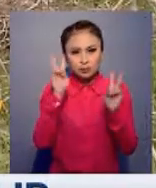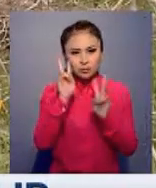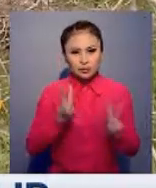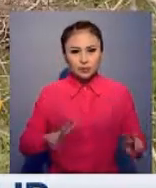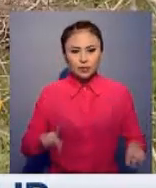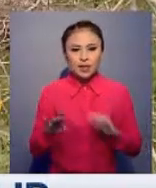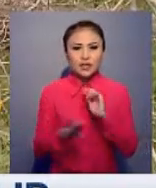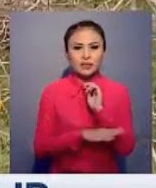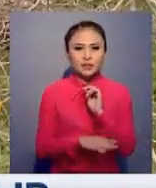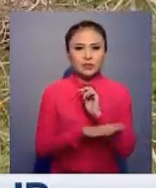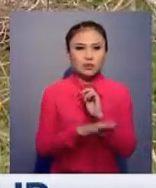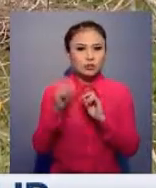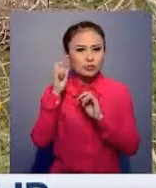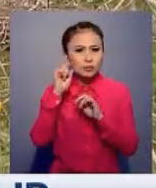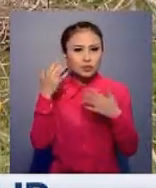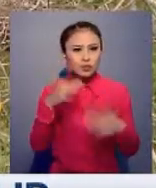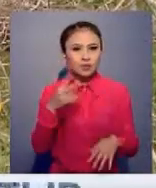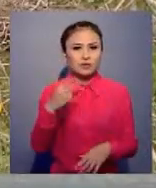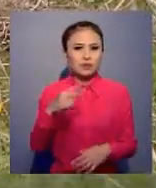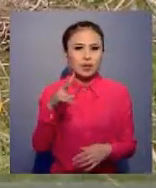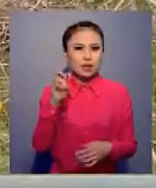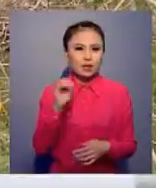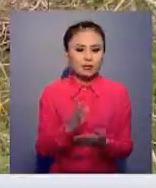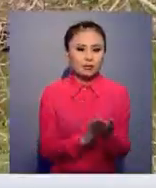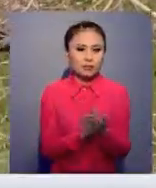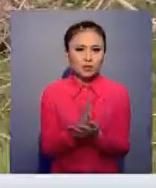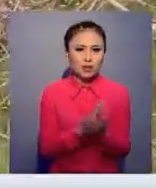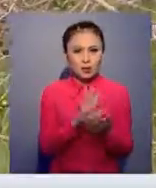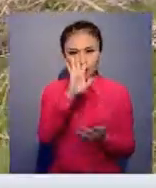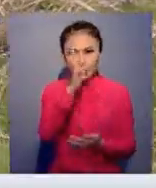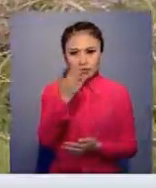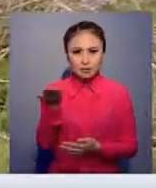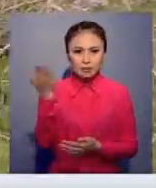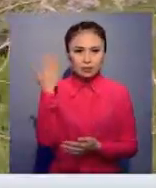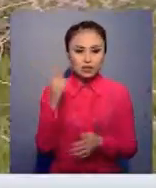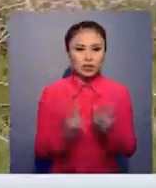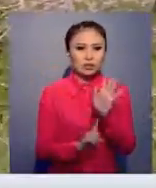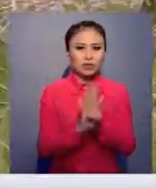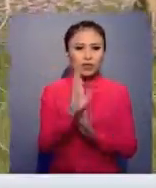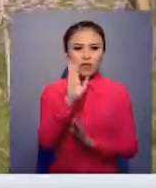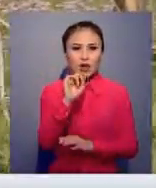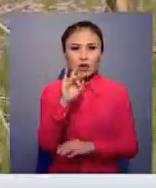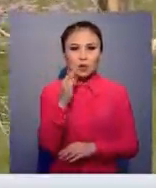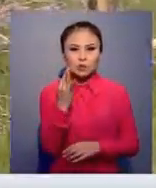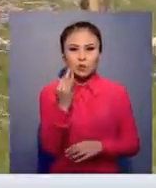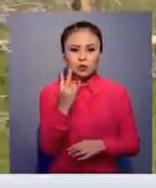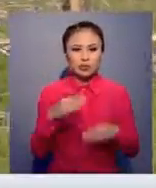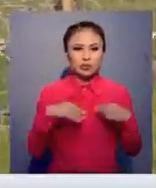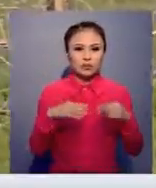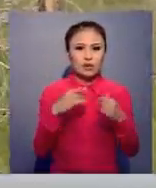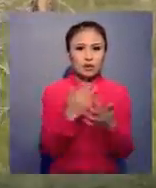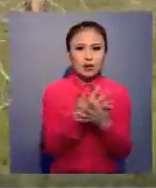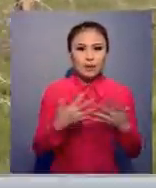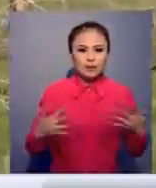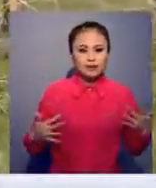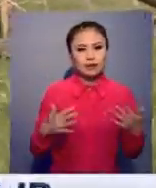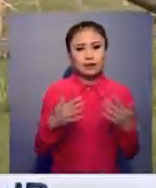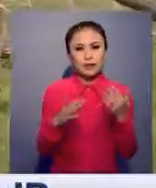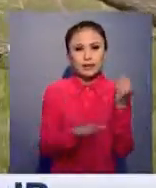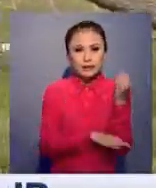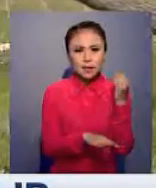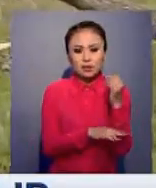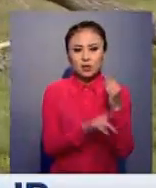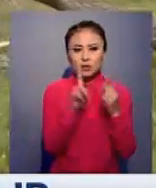Бұл ағаштың жасы шамамен 20-дан асады. Ал 5 жыл бұрын бұл Ворошин саябағында қайың, терек, алма